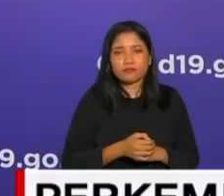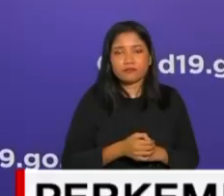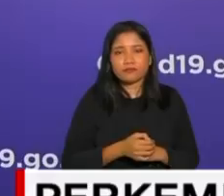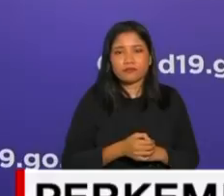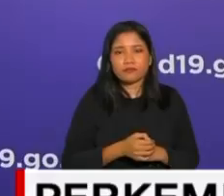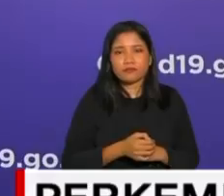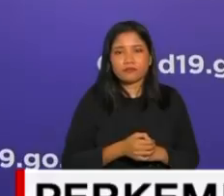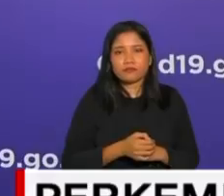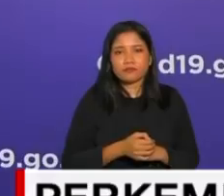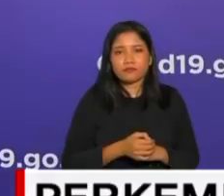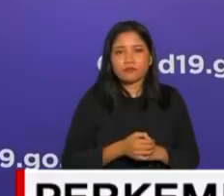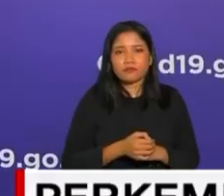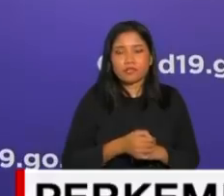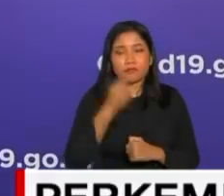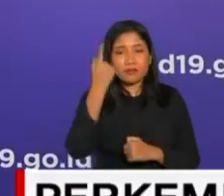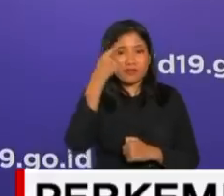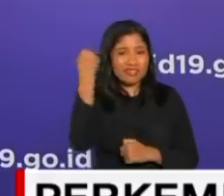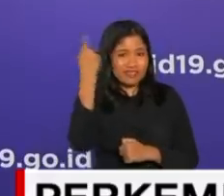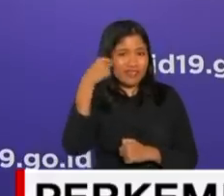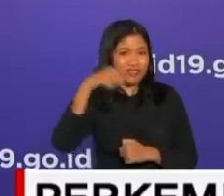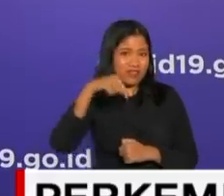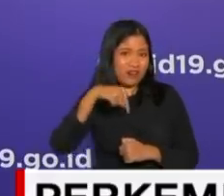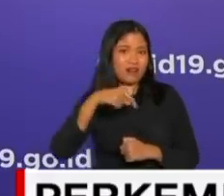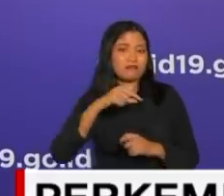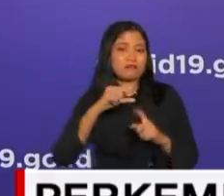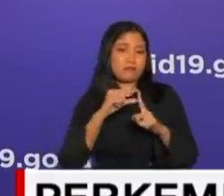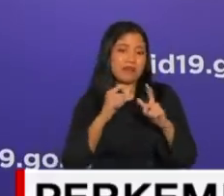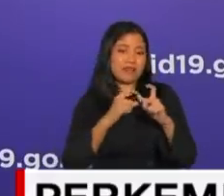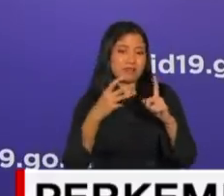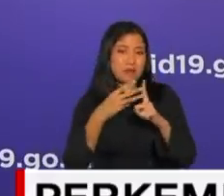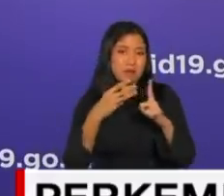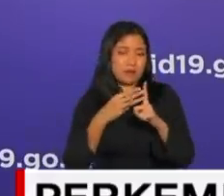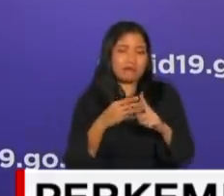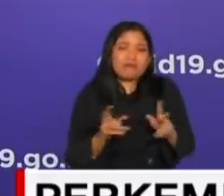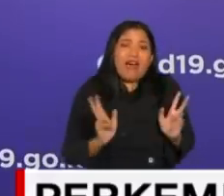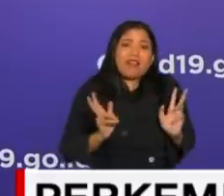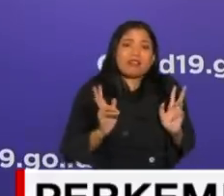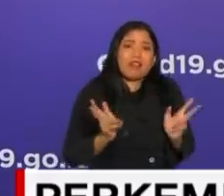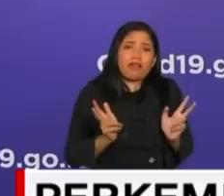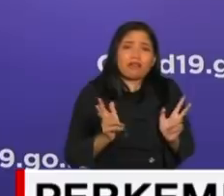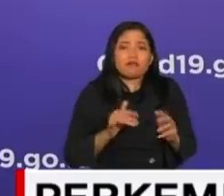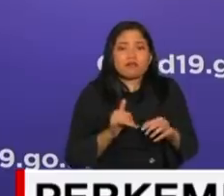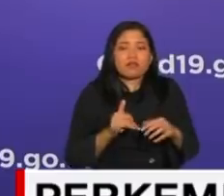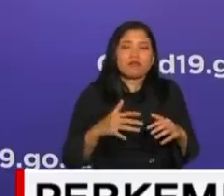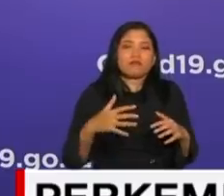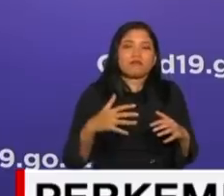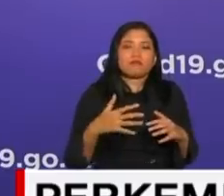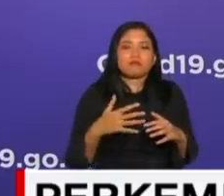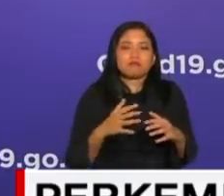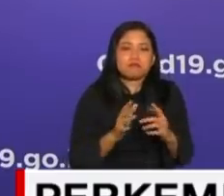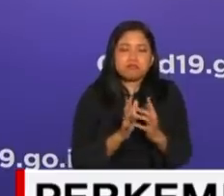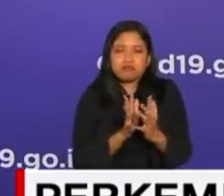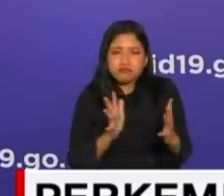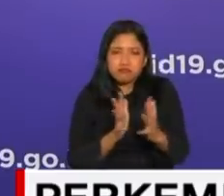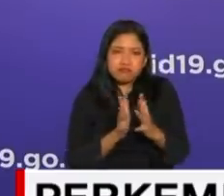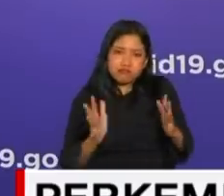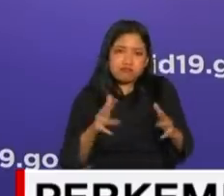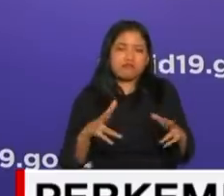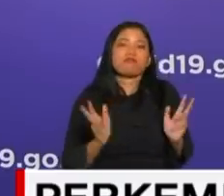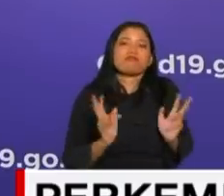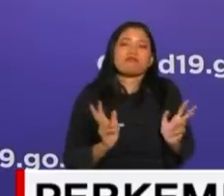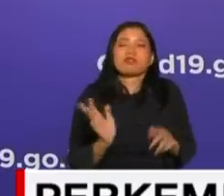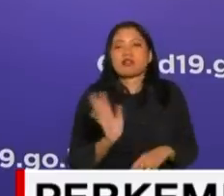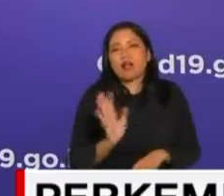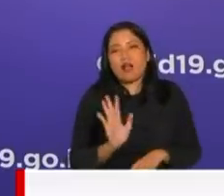mengendorkan atau merelaksasi faceb ini memang benar bahwa kami sekarang pemerintah